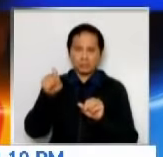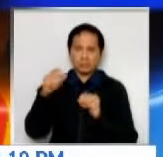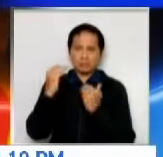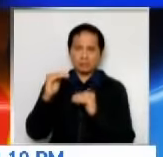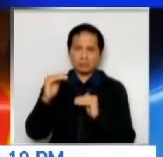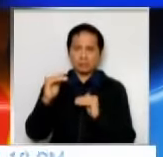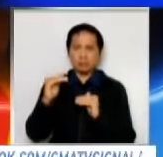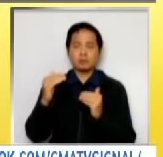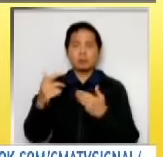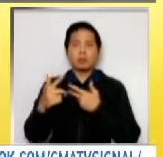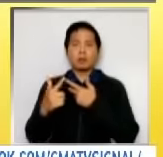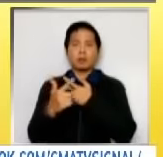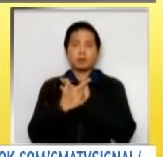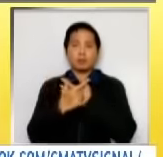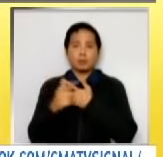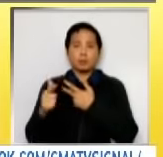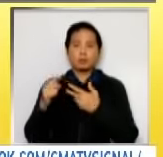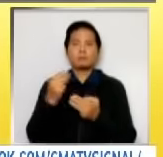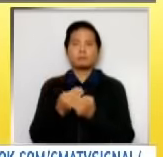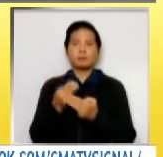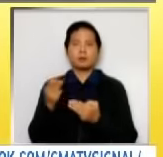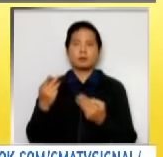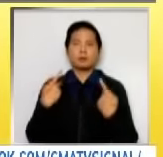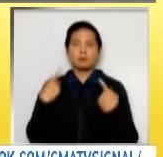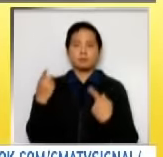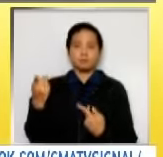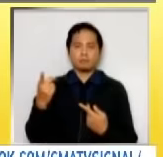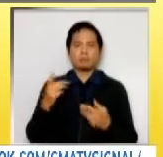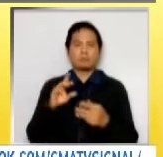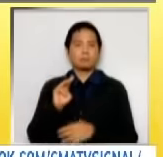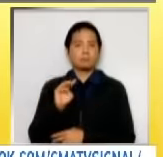may unang balita si May Bermudez. May?